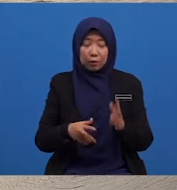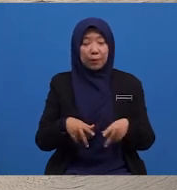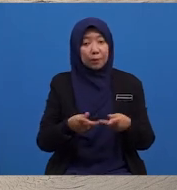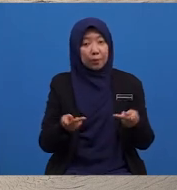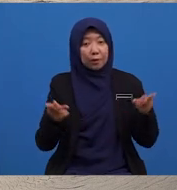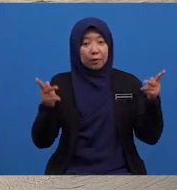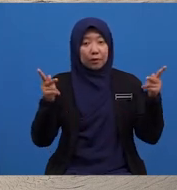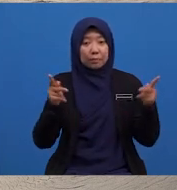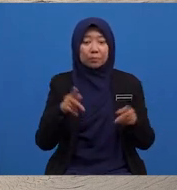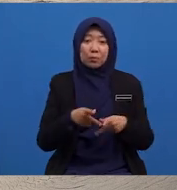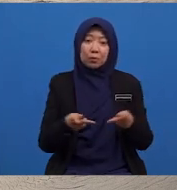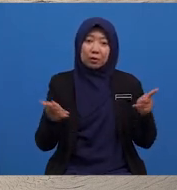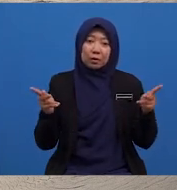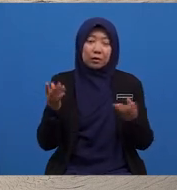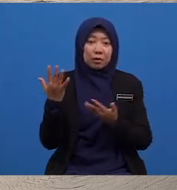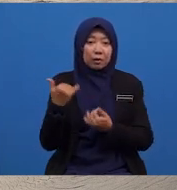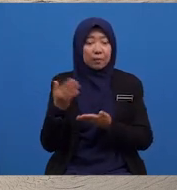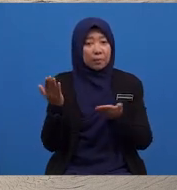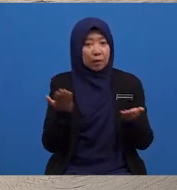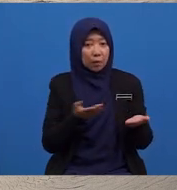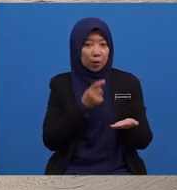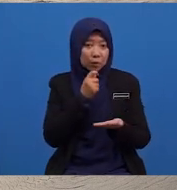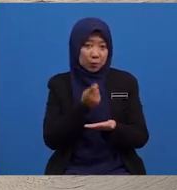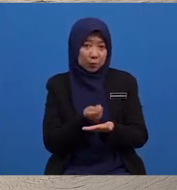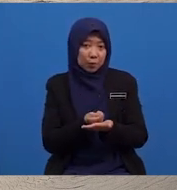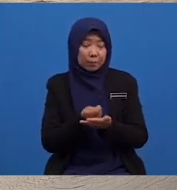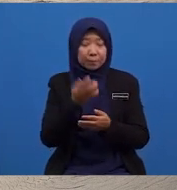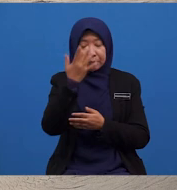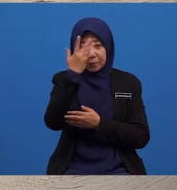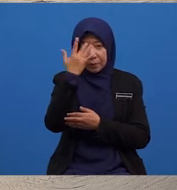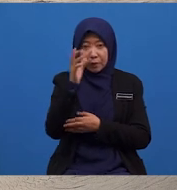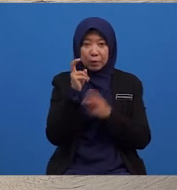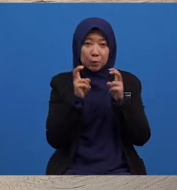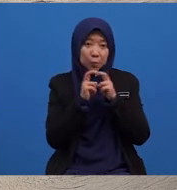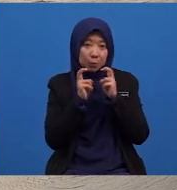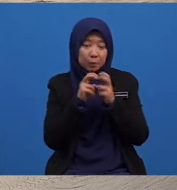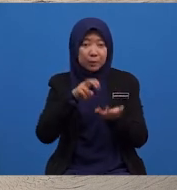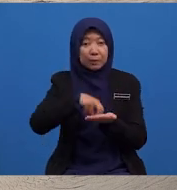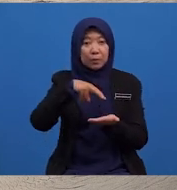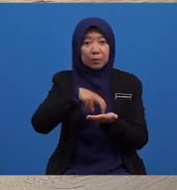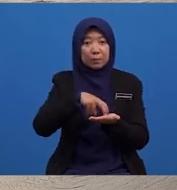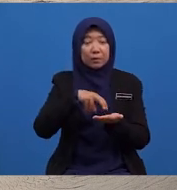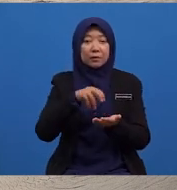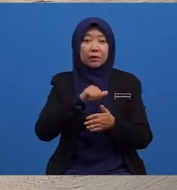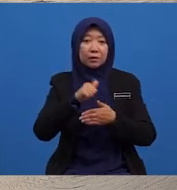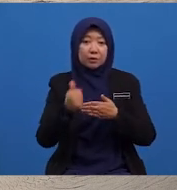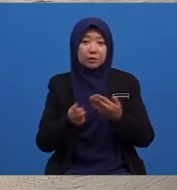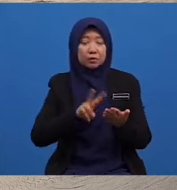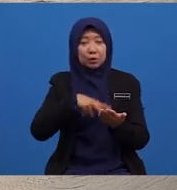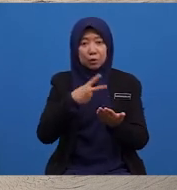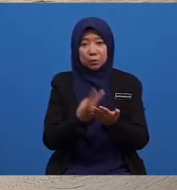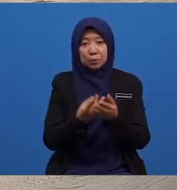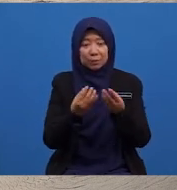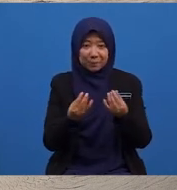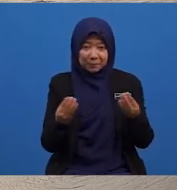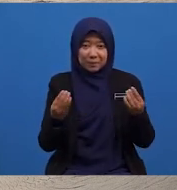diharap membawa tuah. Sepandai-pandai tupai melompat, sekali-sekala jatuh ke